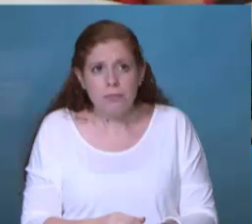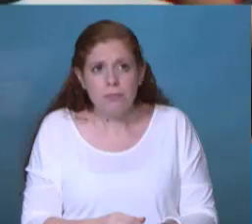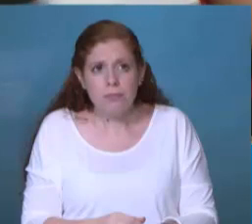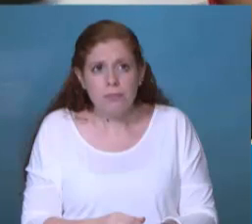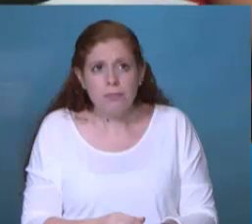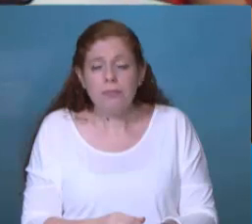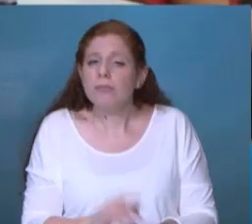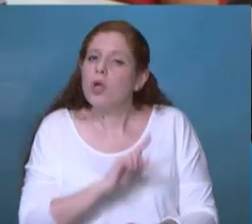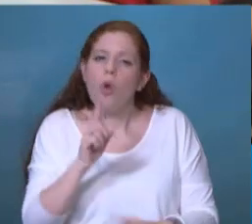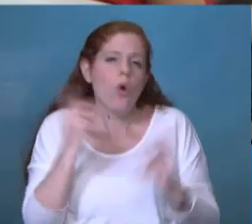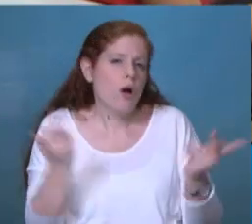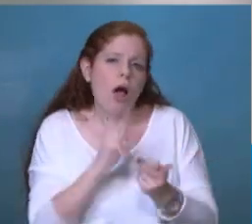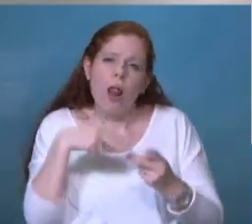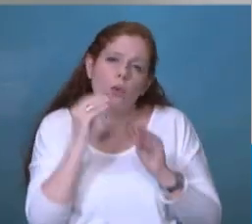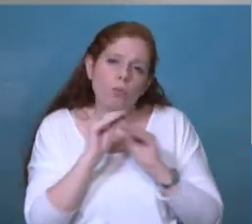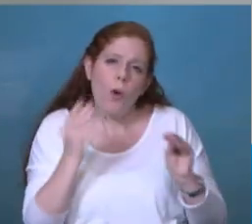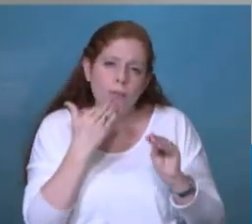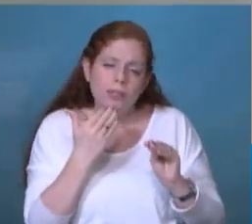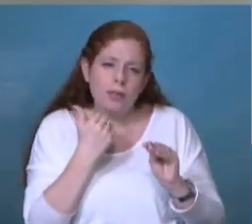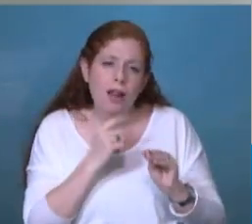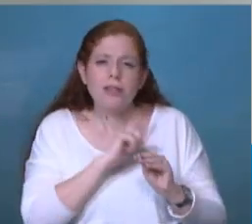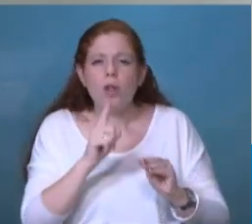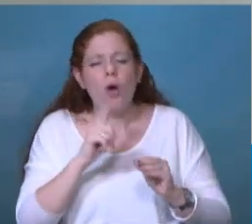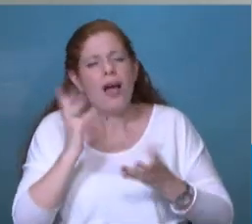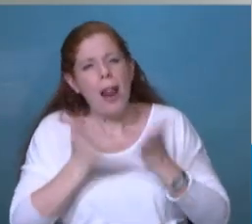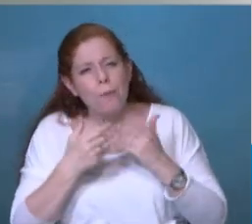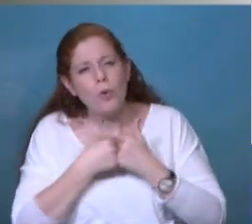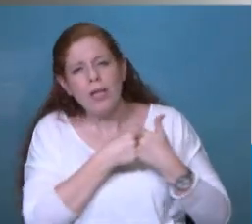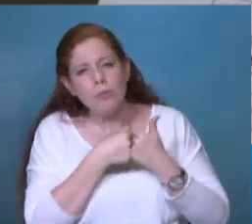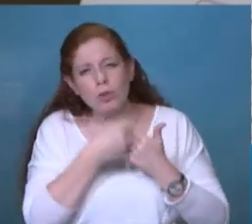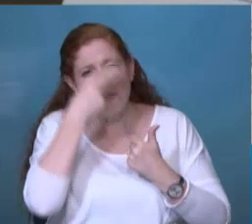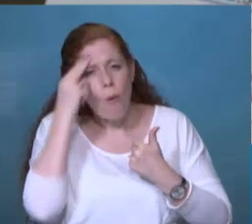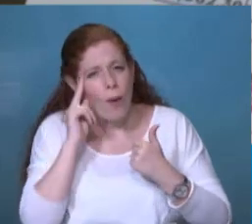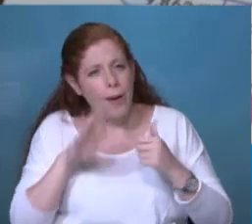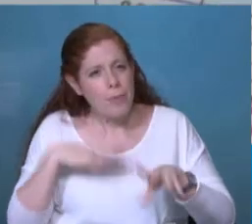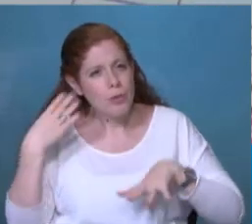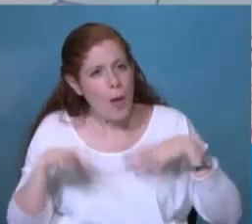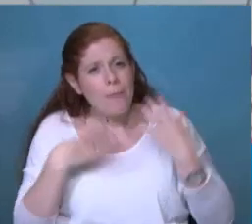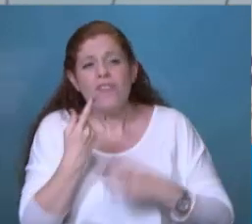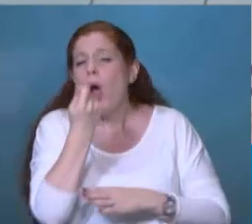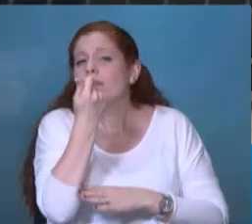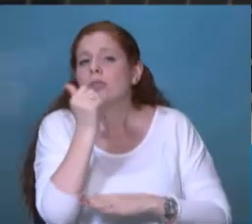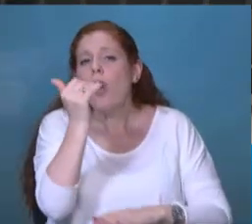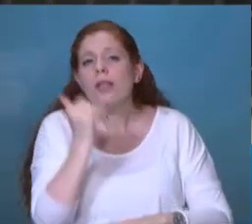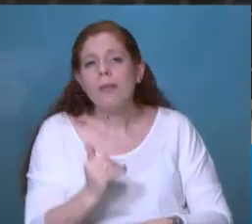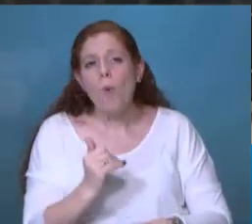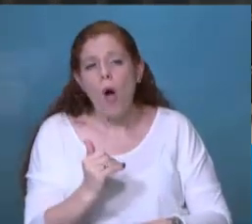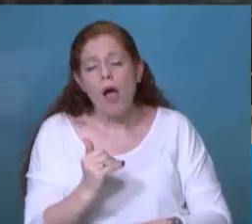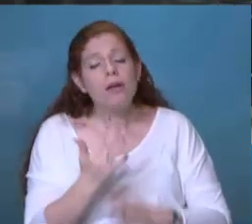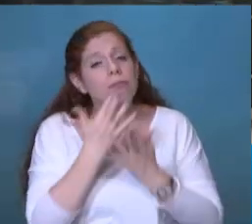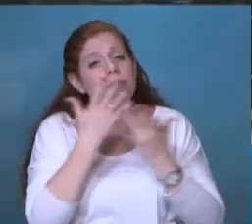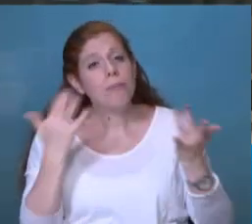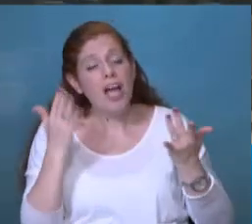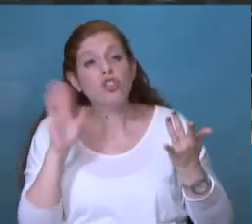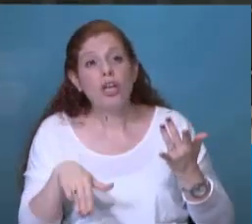לא קל להיות מורה בישראל. זה לא רק האלימות, ההתמודדות עם ההורים הזוהמים, ולא רק המשכורת הנמוכה. מתברר שגם